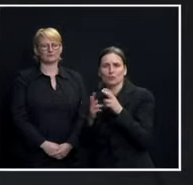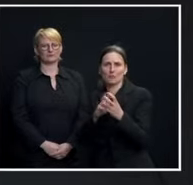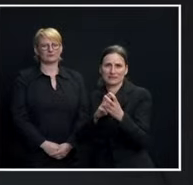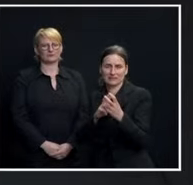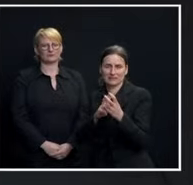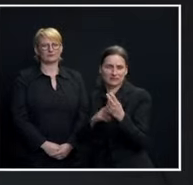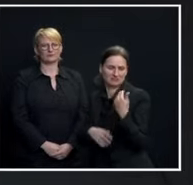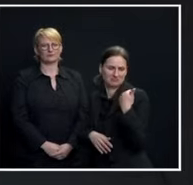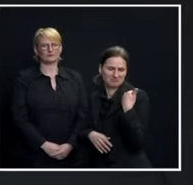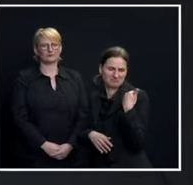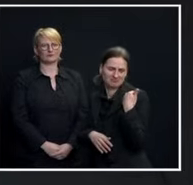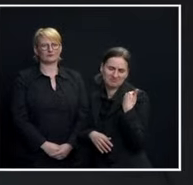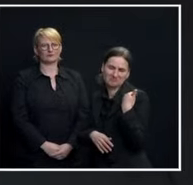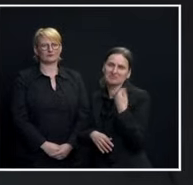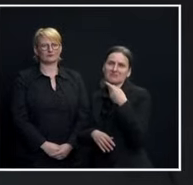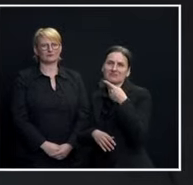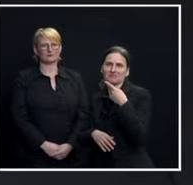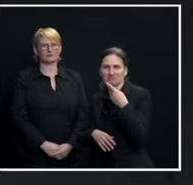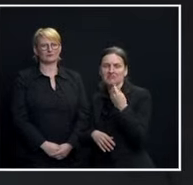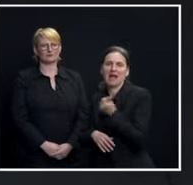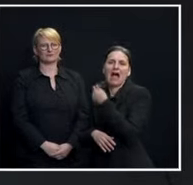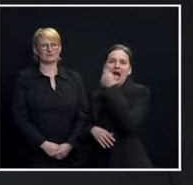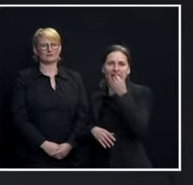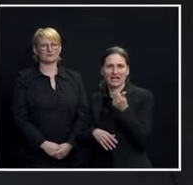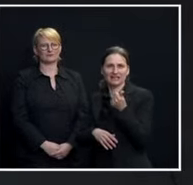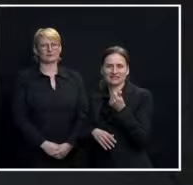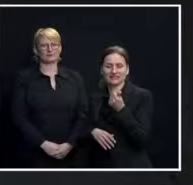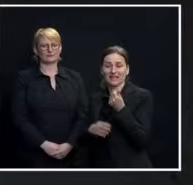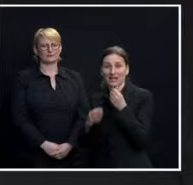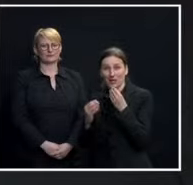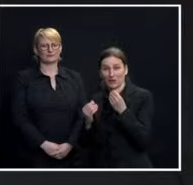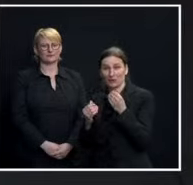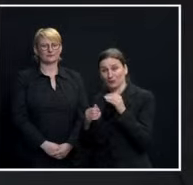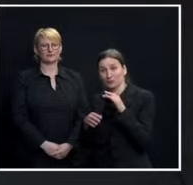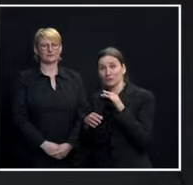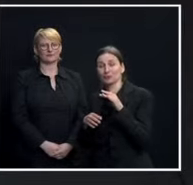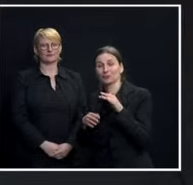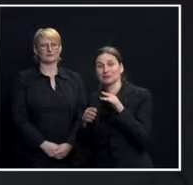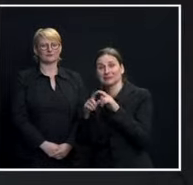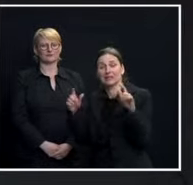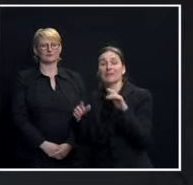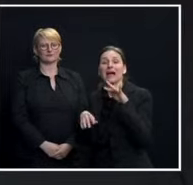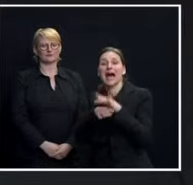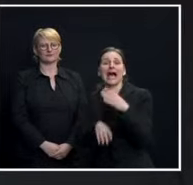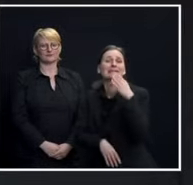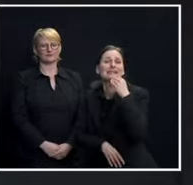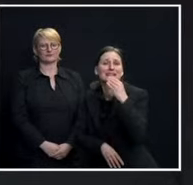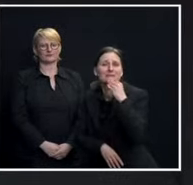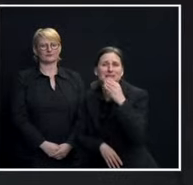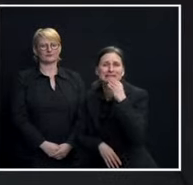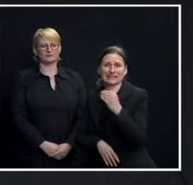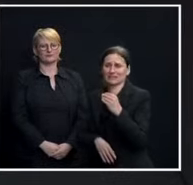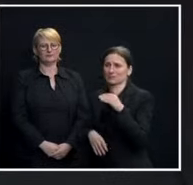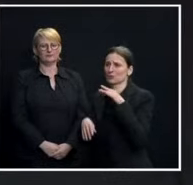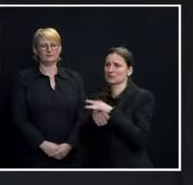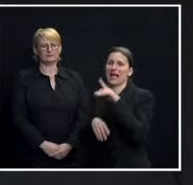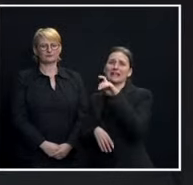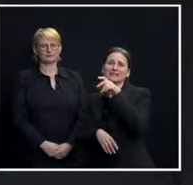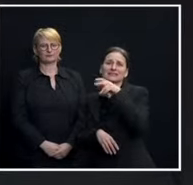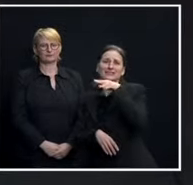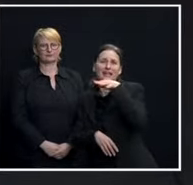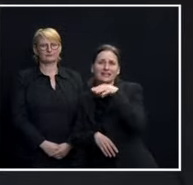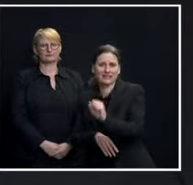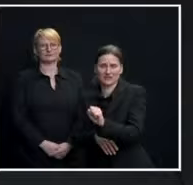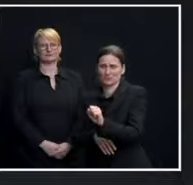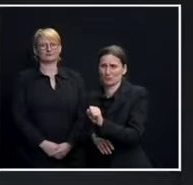in den letzten 12 Monaten fand ich dieses Thema Antisemitismus, Antiziganismus, Beleidigung, Gewalt gegen Menschen mit Behinderung, all